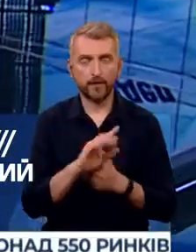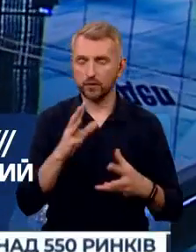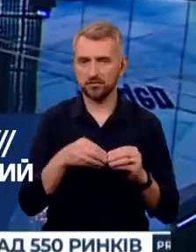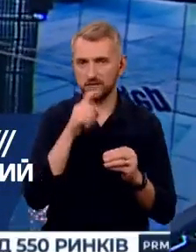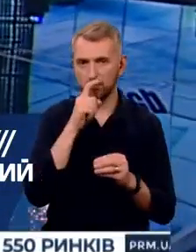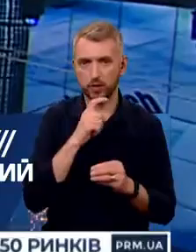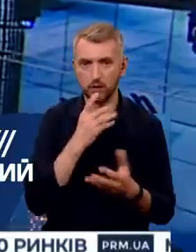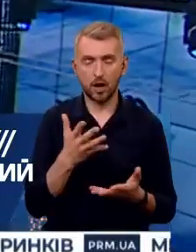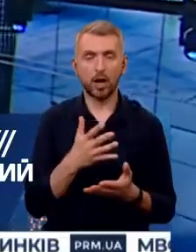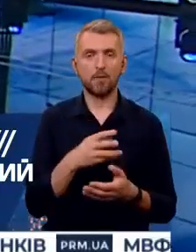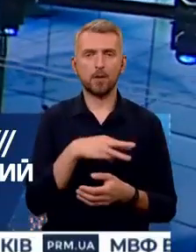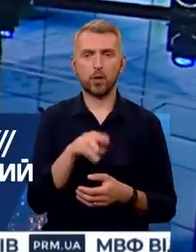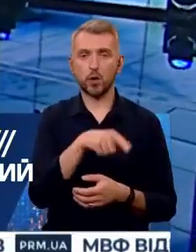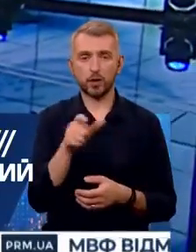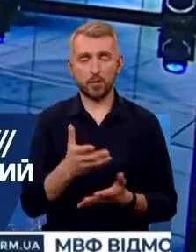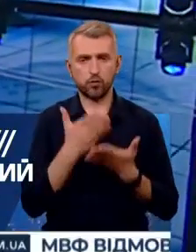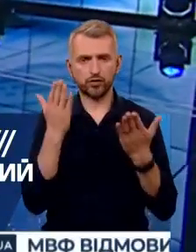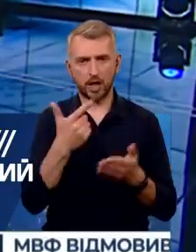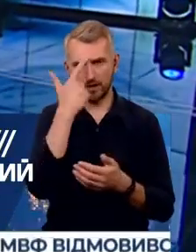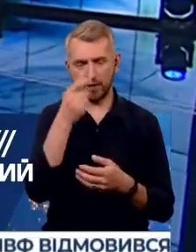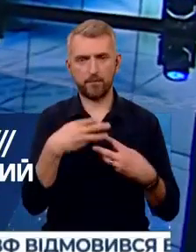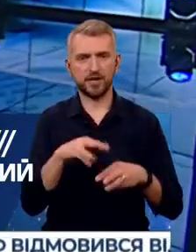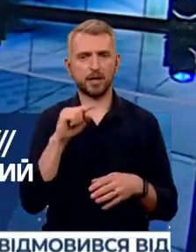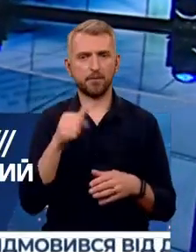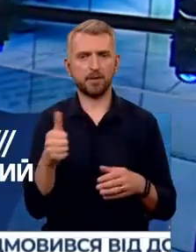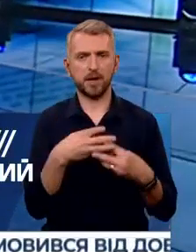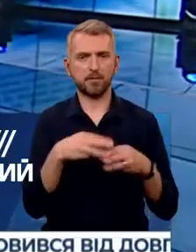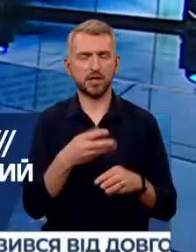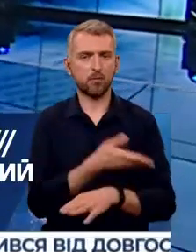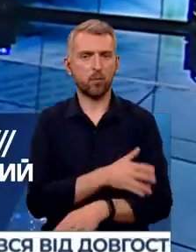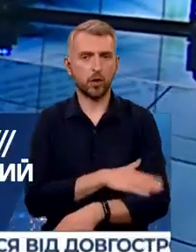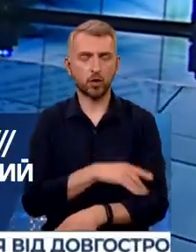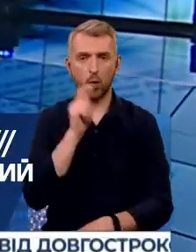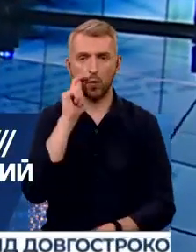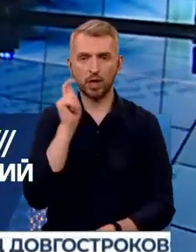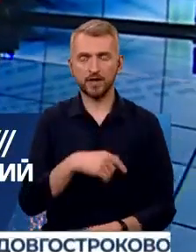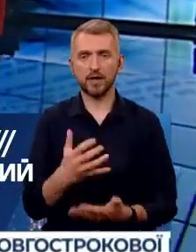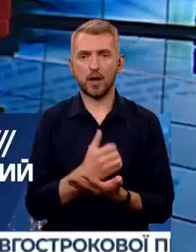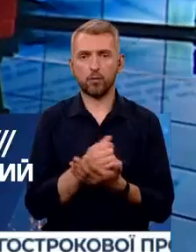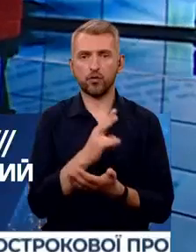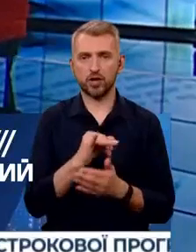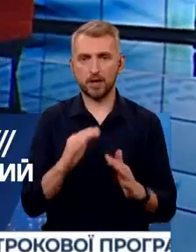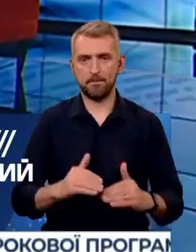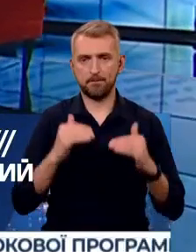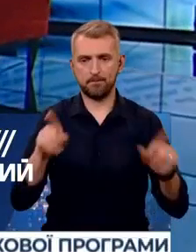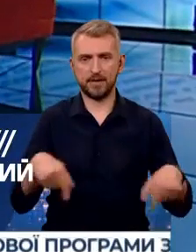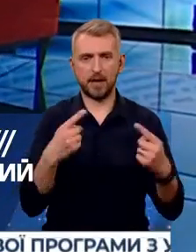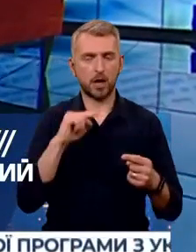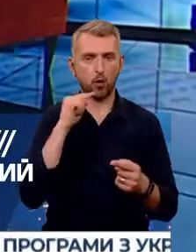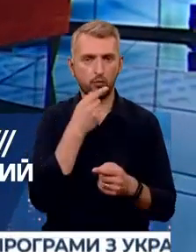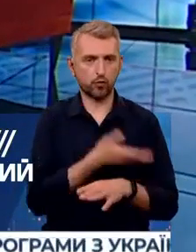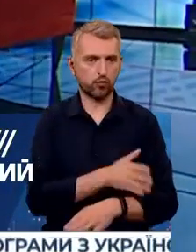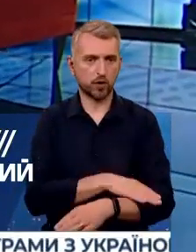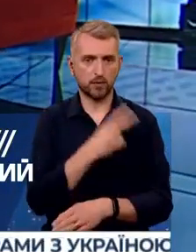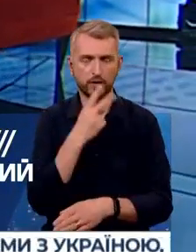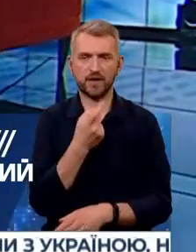результаті мільйони людей, почитайте заяви міністра економіки, прем'єр-міністра Польщі, українські заробітчани підняли економіку Польщі.